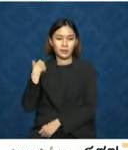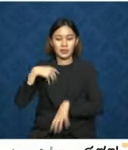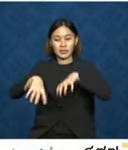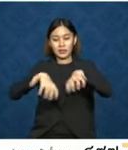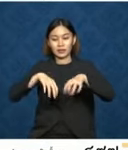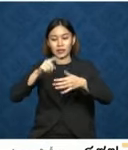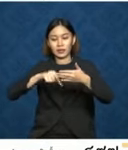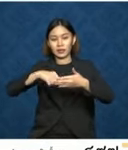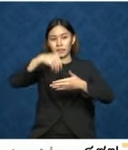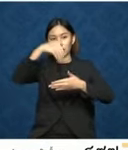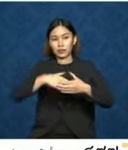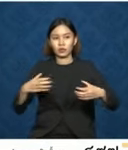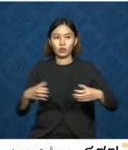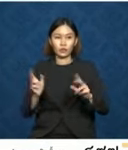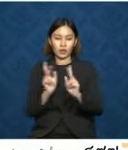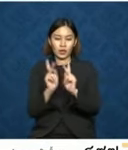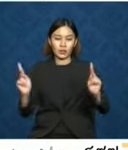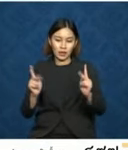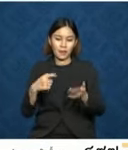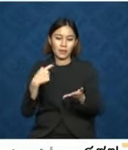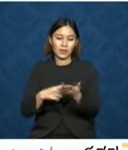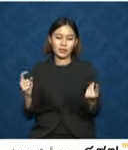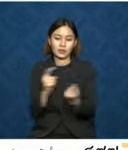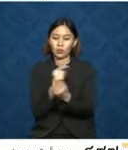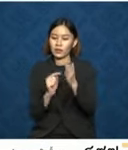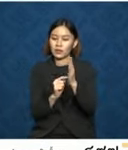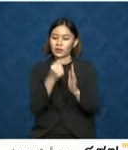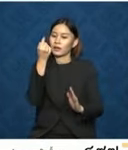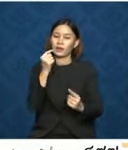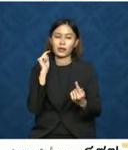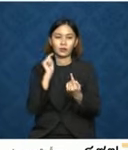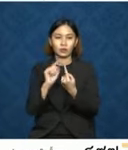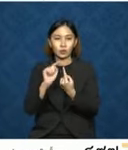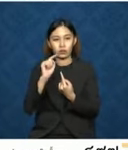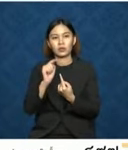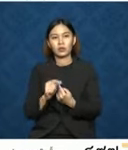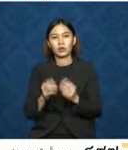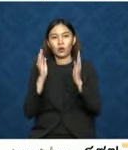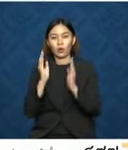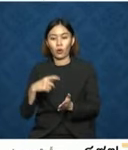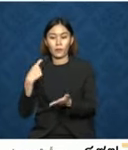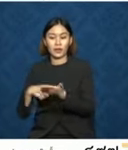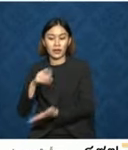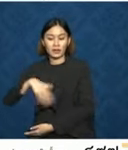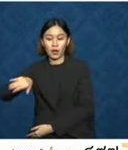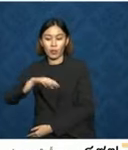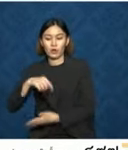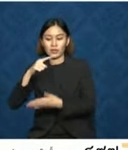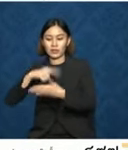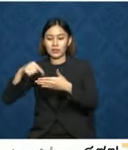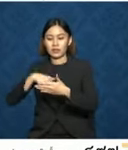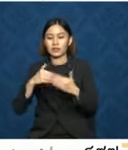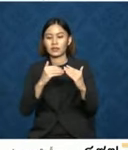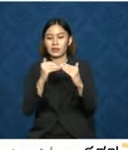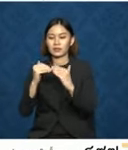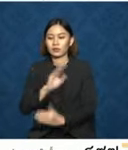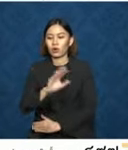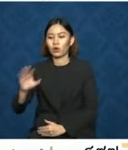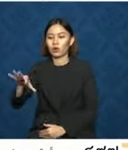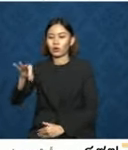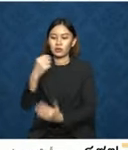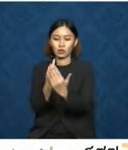การเลือกตั้งคณะกรรมการประกันสังคมซึ่งเป็นครั้งแรกในประวัติศาสตร์ที่ผู้ประกันตนได้ใช้ 1สิทธิ์ 1เสียงเลือกตั้งตัวแทนของ